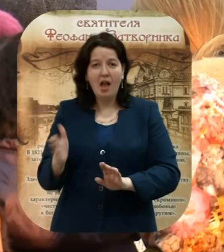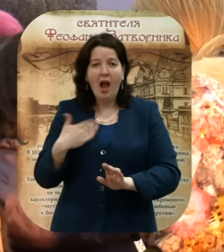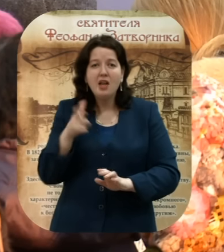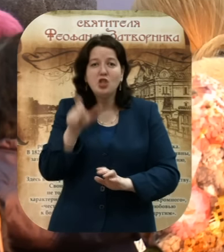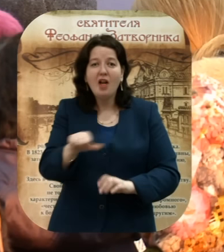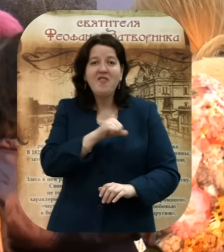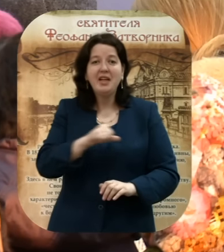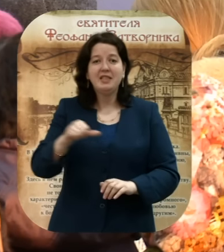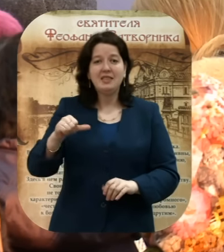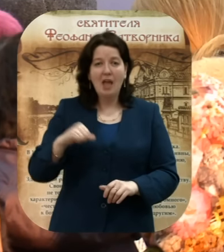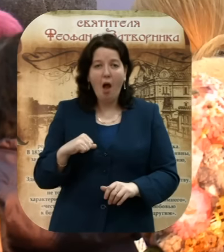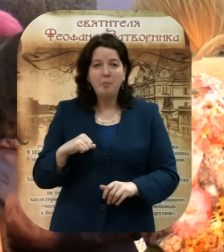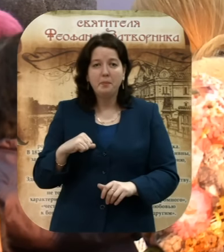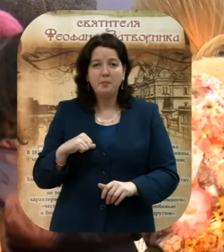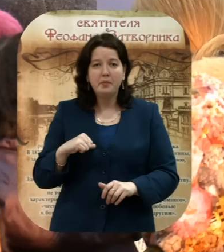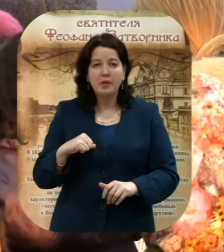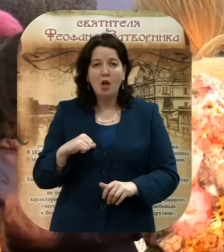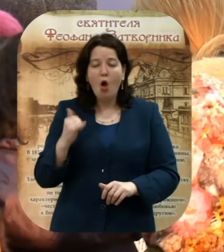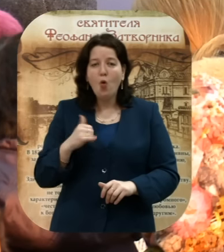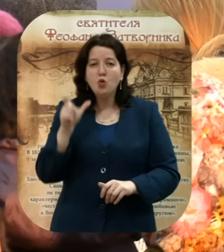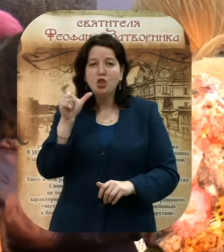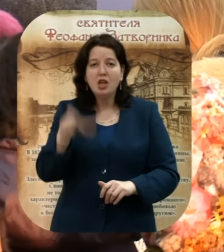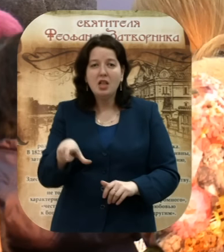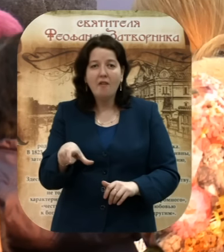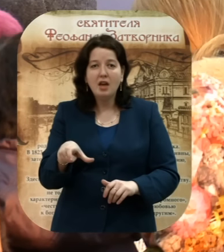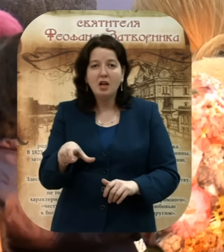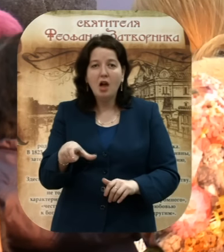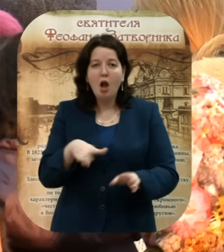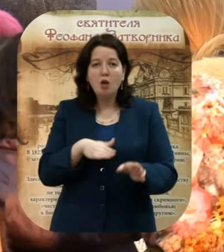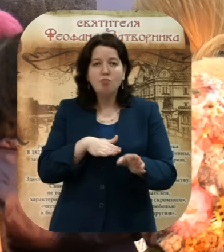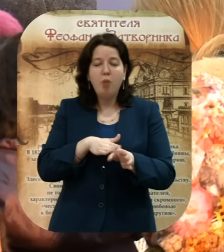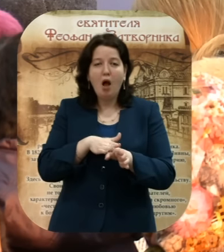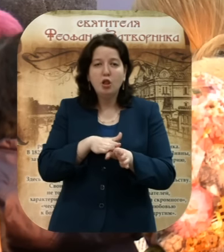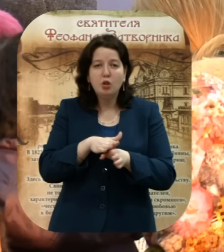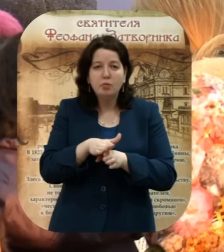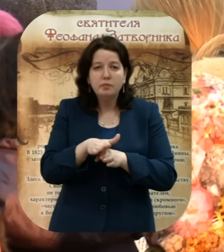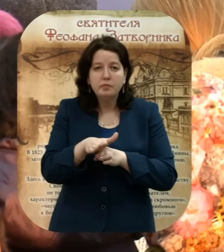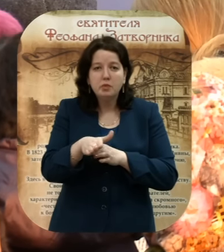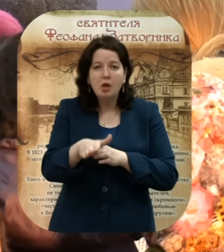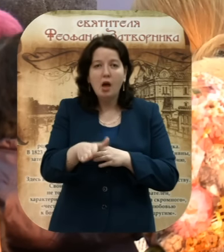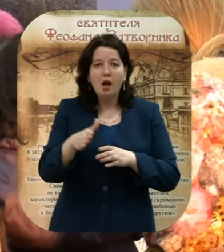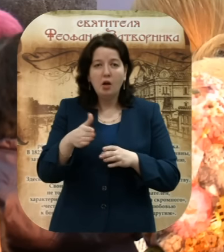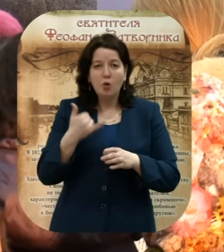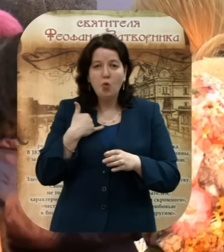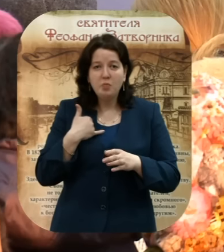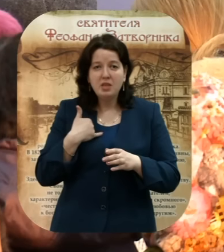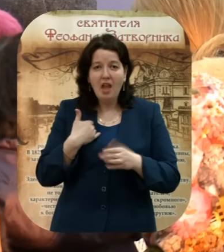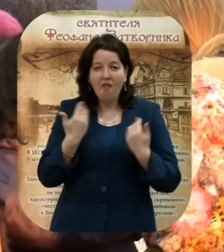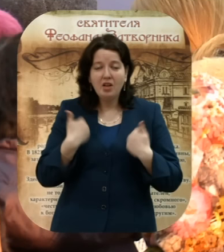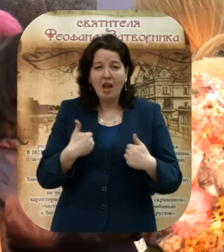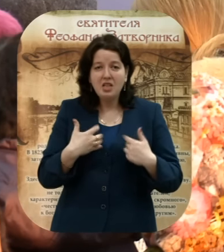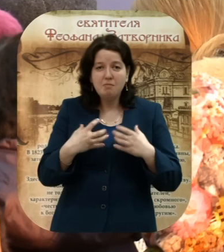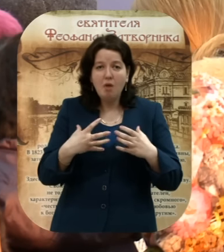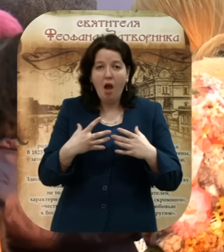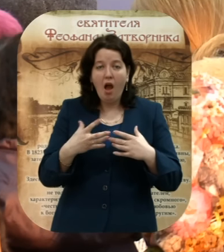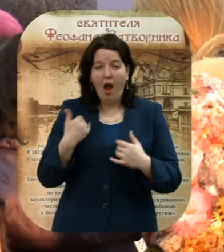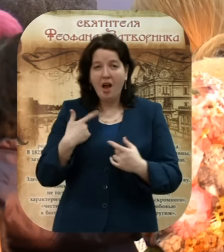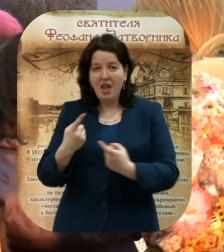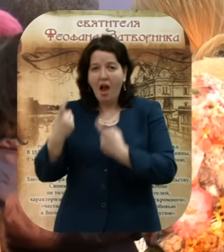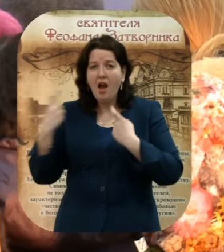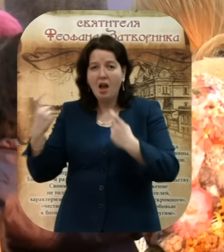сам. У меня полон нарывов, а я кричу на других, что вы меня трогаете?